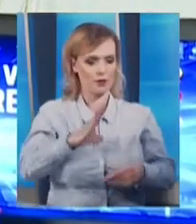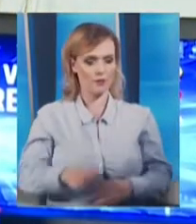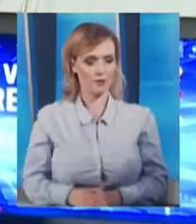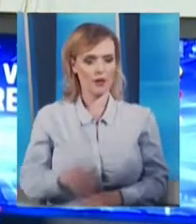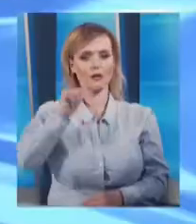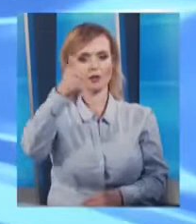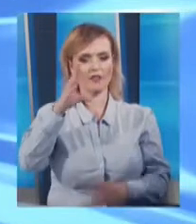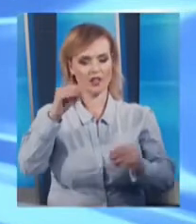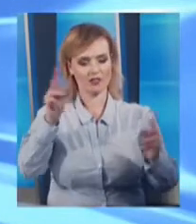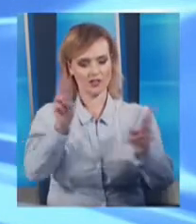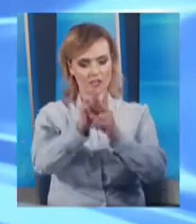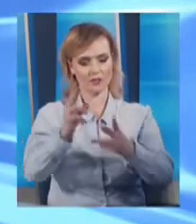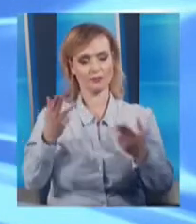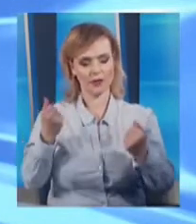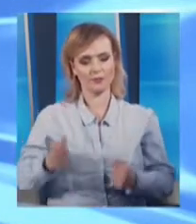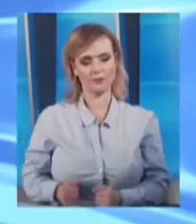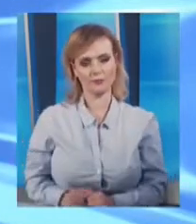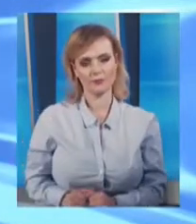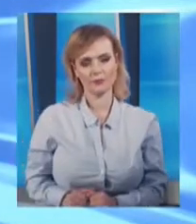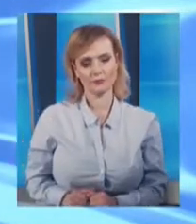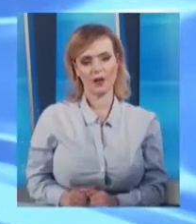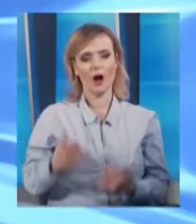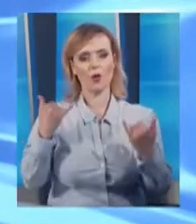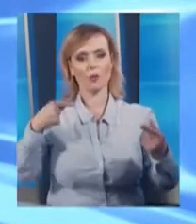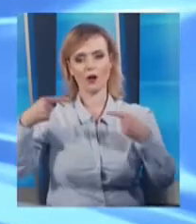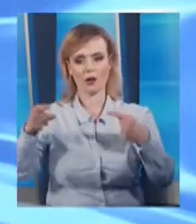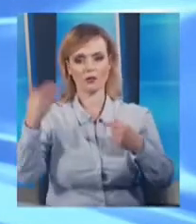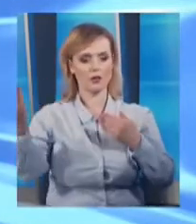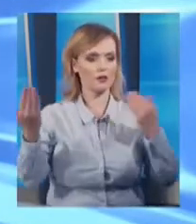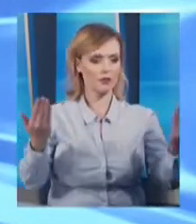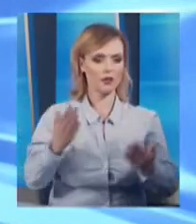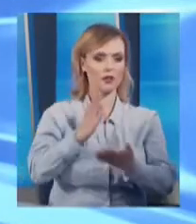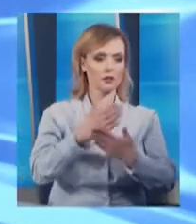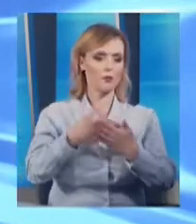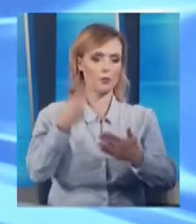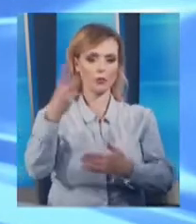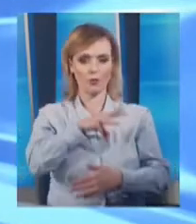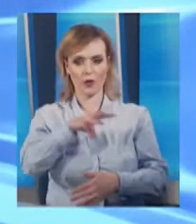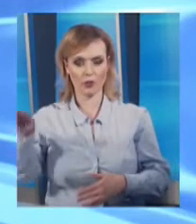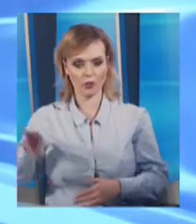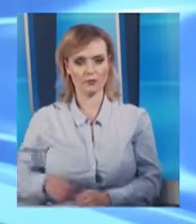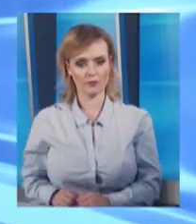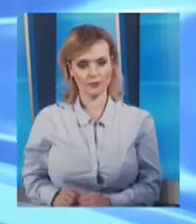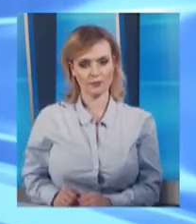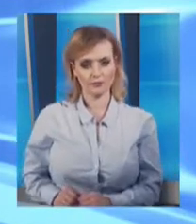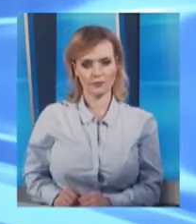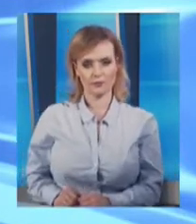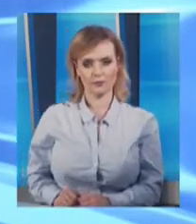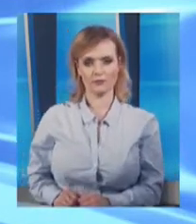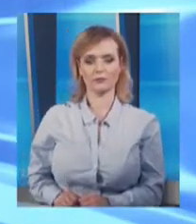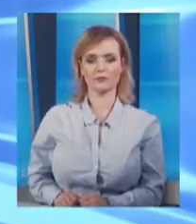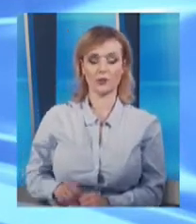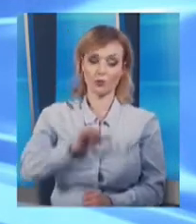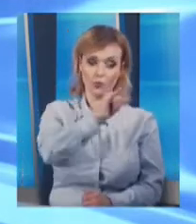seară, da! Acum, diferența între dumneavoastră este de aproape 2 minute, deci mă duc la domnul Grosu pentru că are prea mult